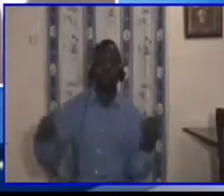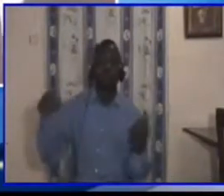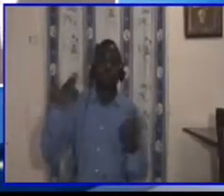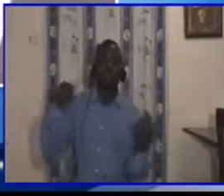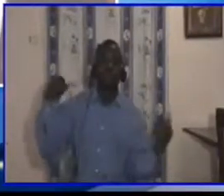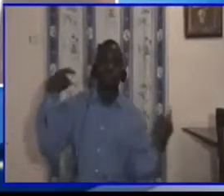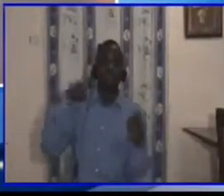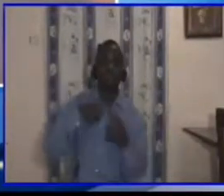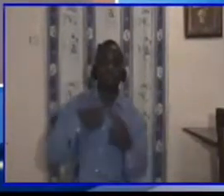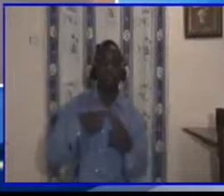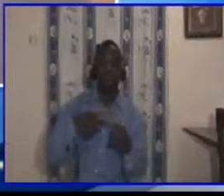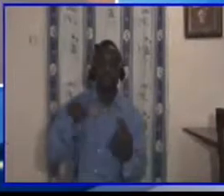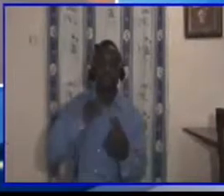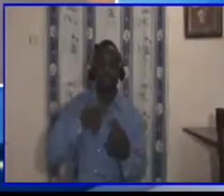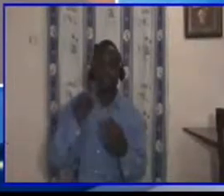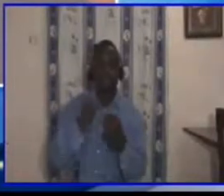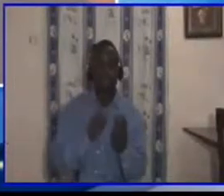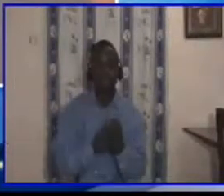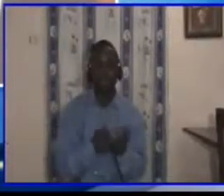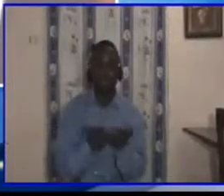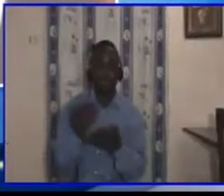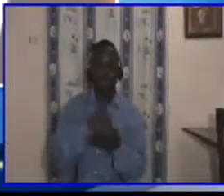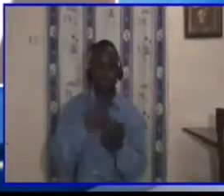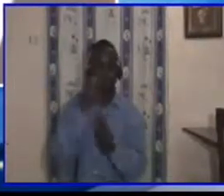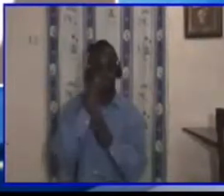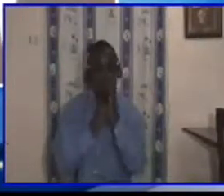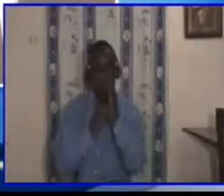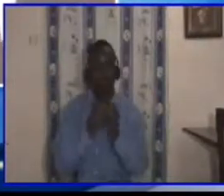fino al tempo della riforma